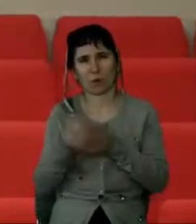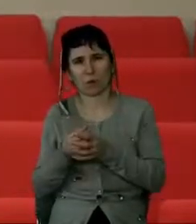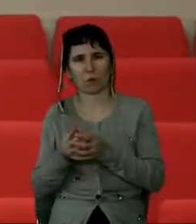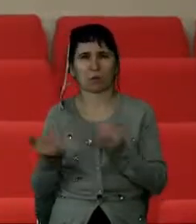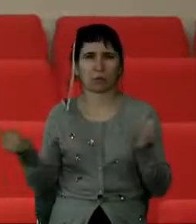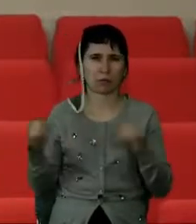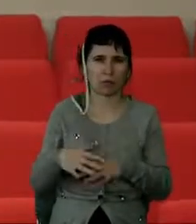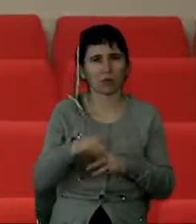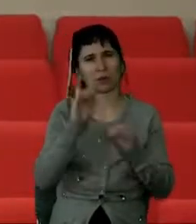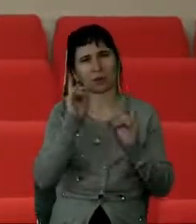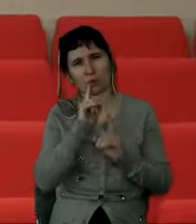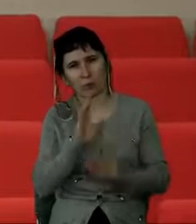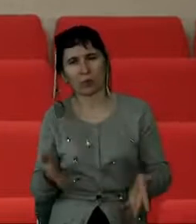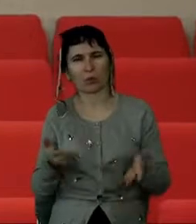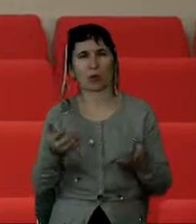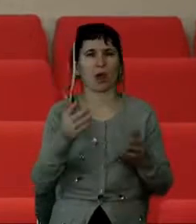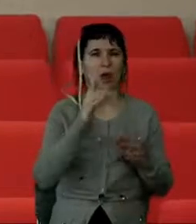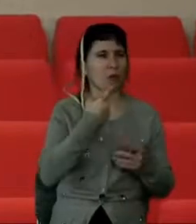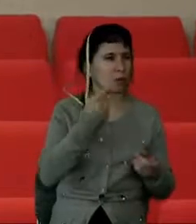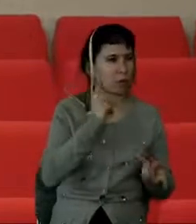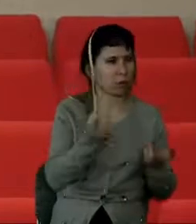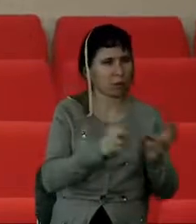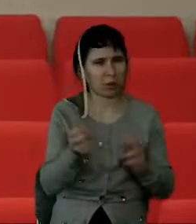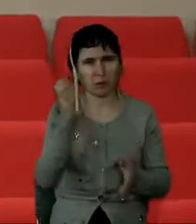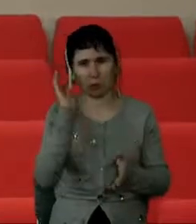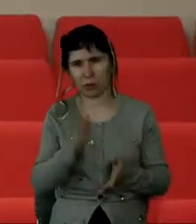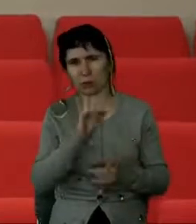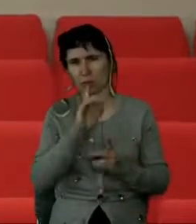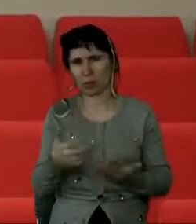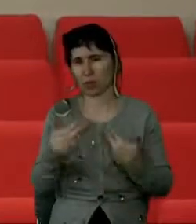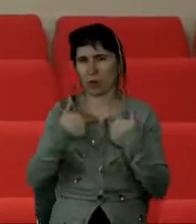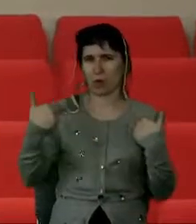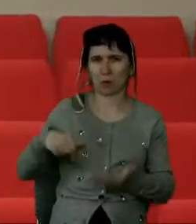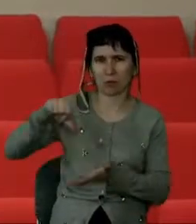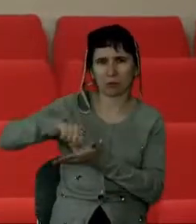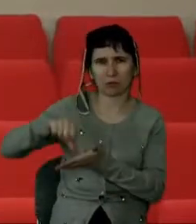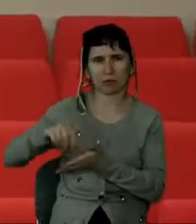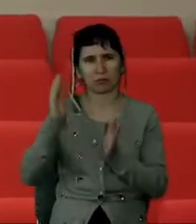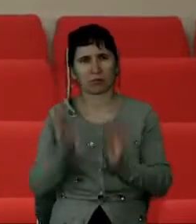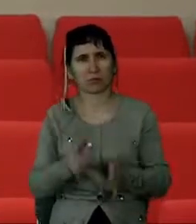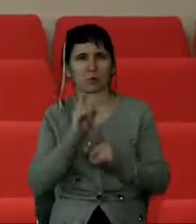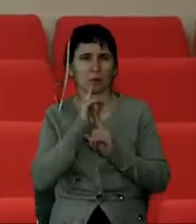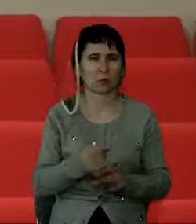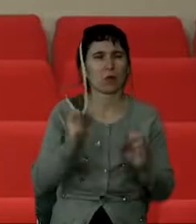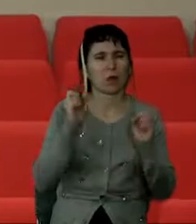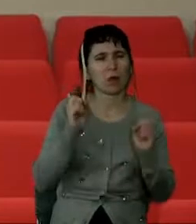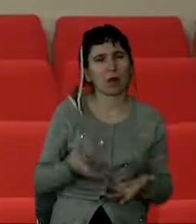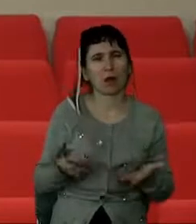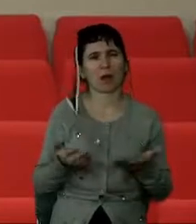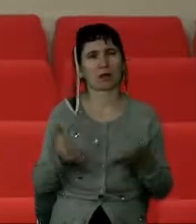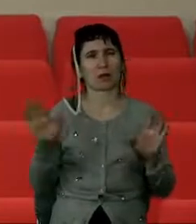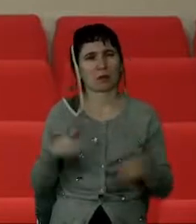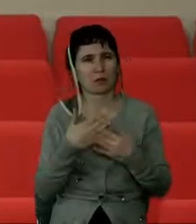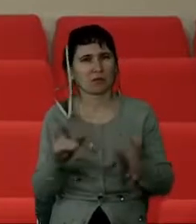щоб славити Господа. Але як важливо, коли ми їдемо, або коли ми